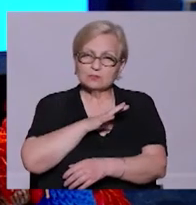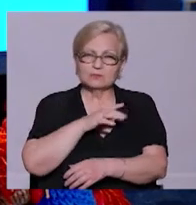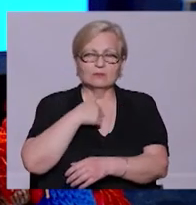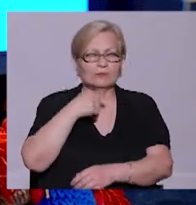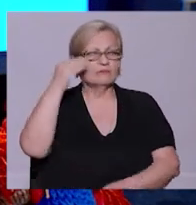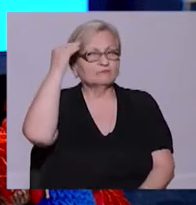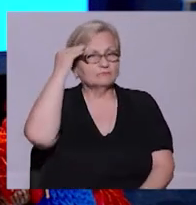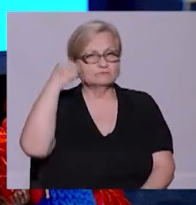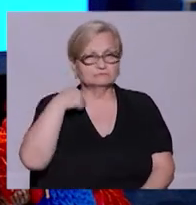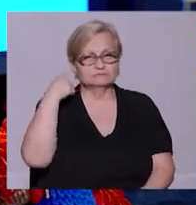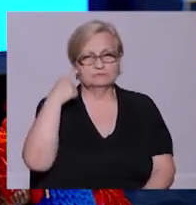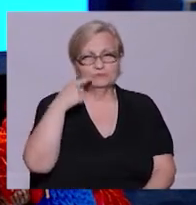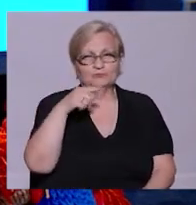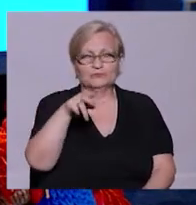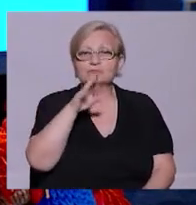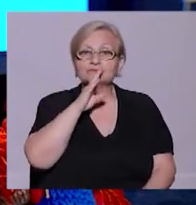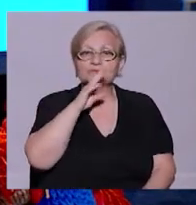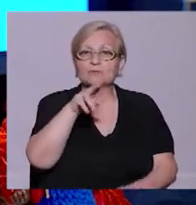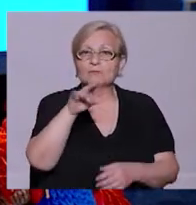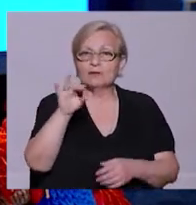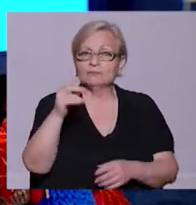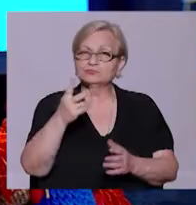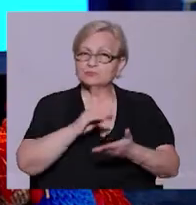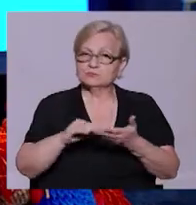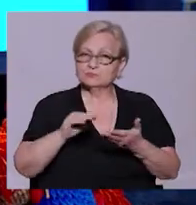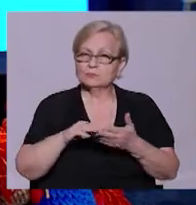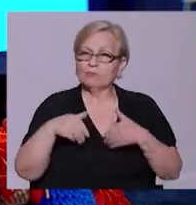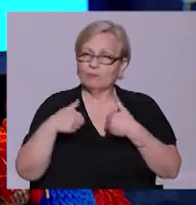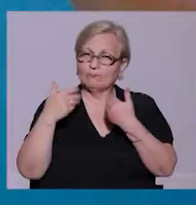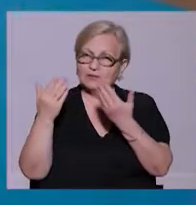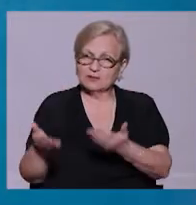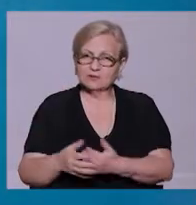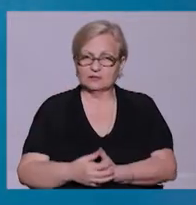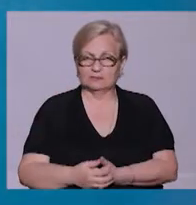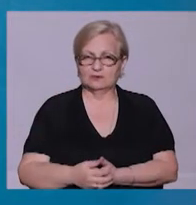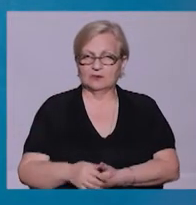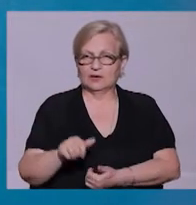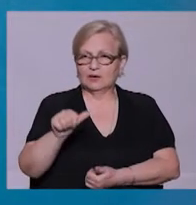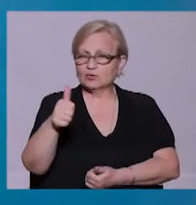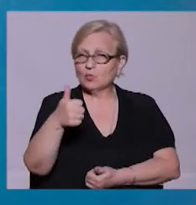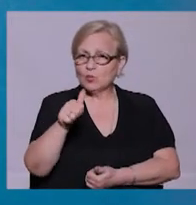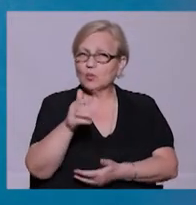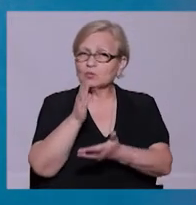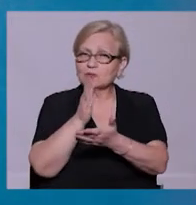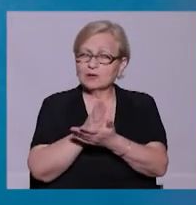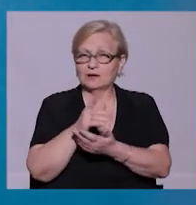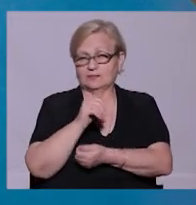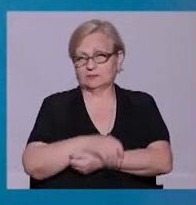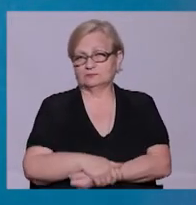მე ვფიქრობ, პეპისაც წერილი უნდა დაეწყო მოკითხვით. როგორ ხარ?